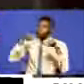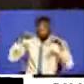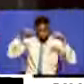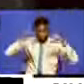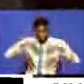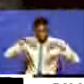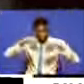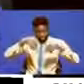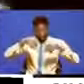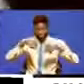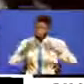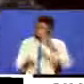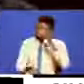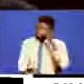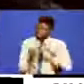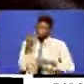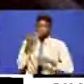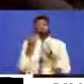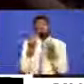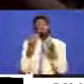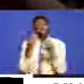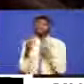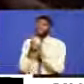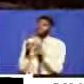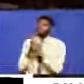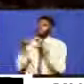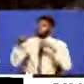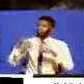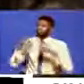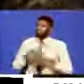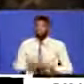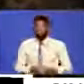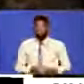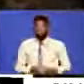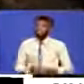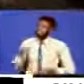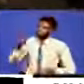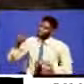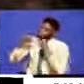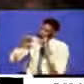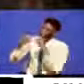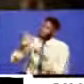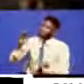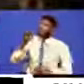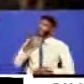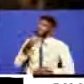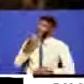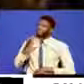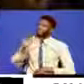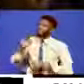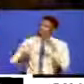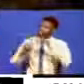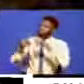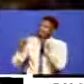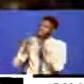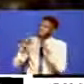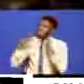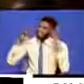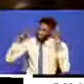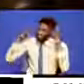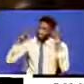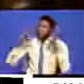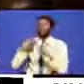kitovu cha wasanii. Isikize hao nakwambia babako, nienda ukazue yako uje unchokore mimi bongo kunikosanisha na